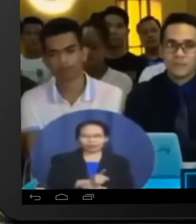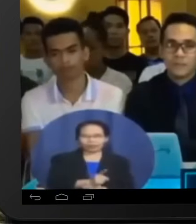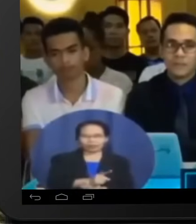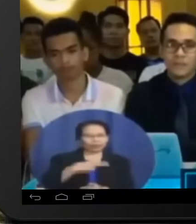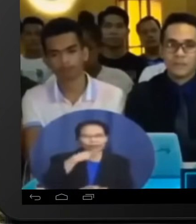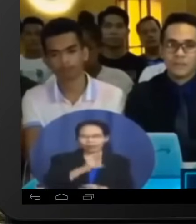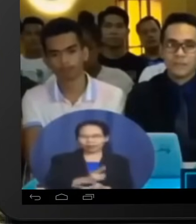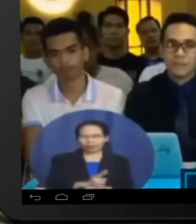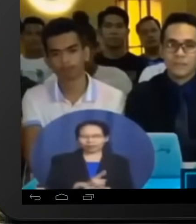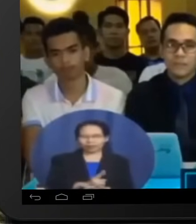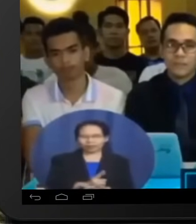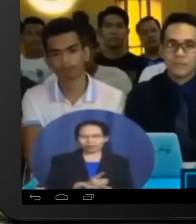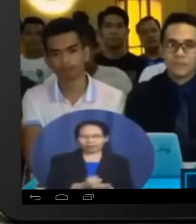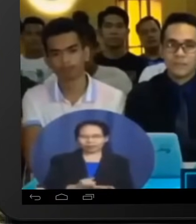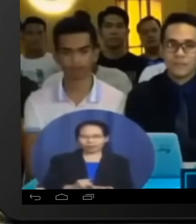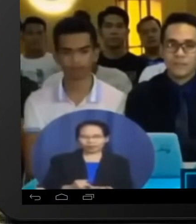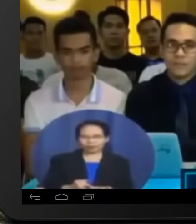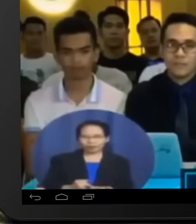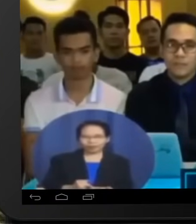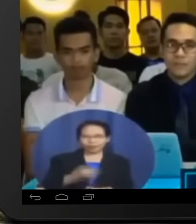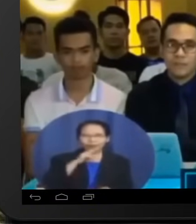naman karapat-dapat, ay